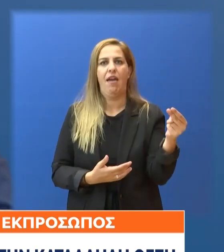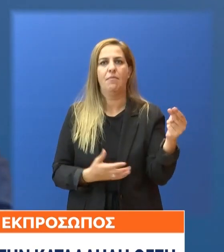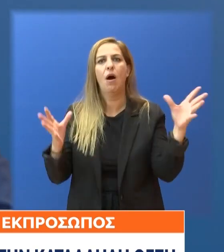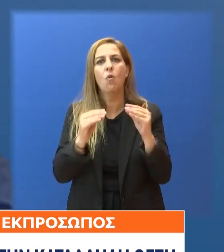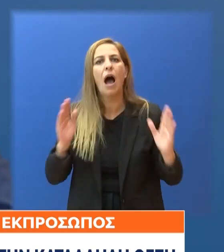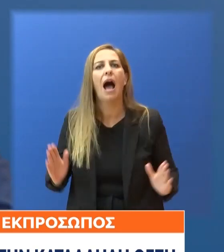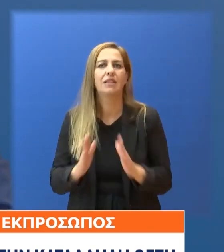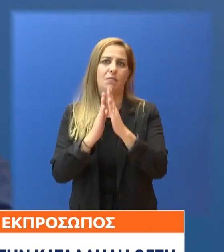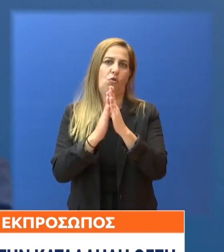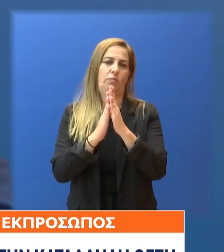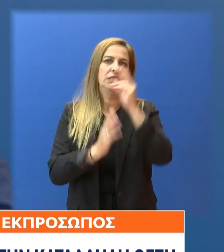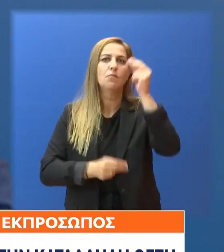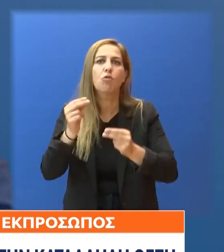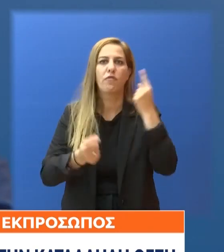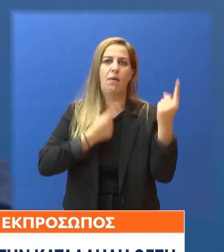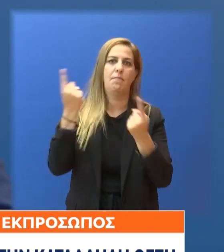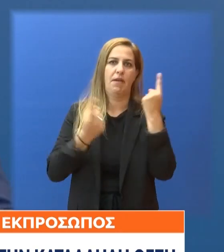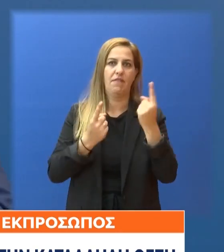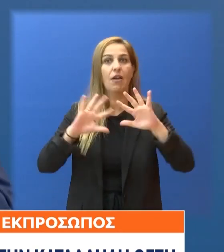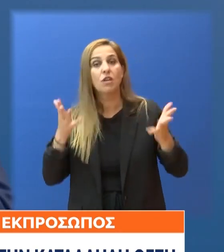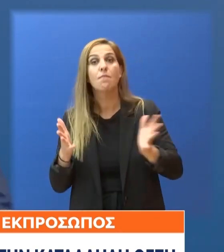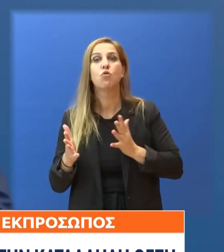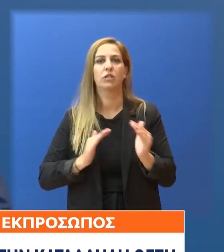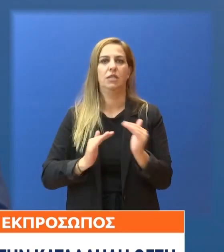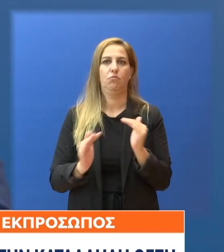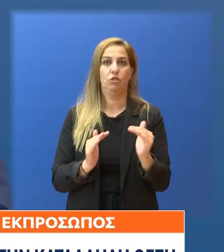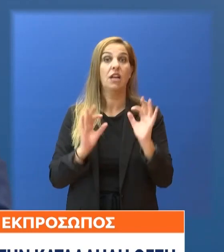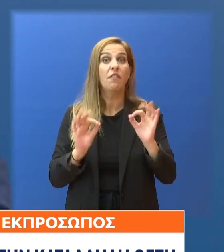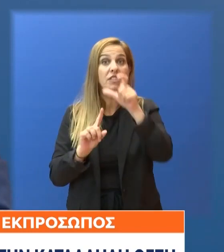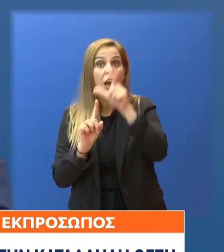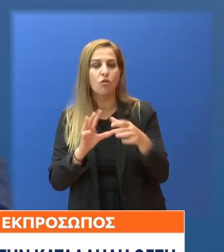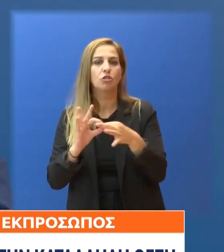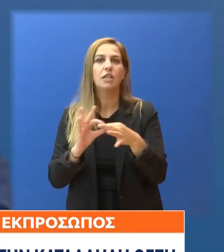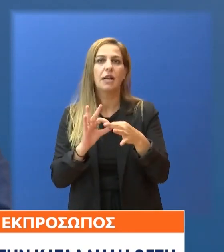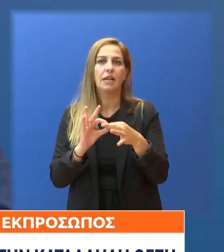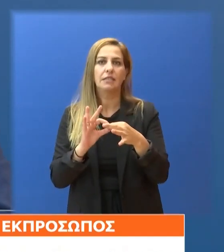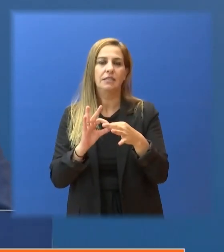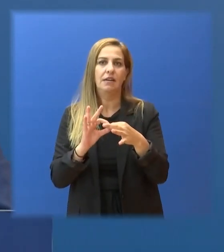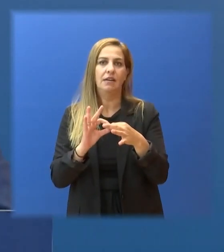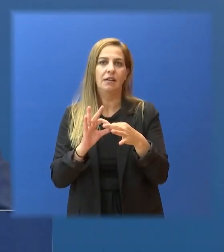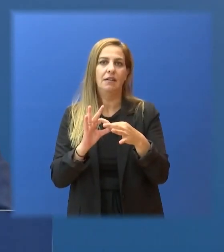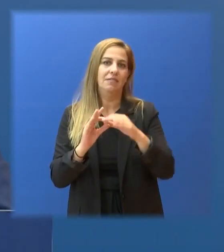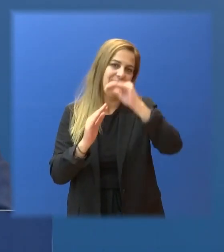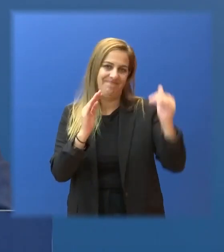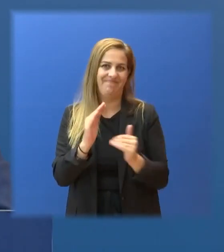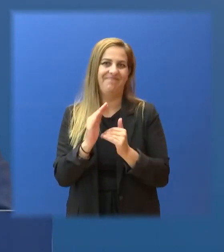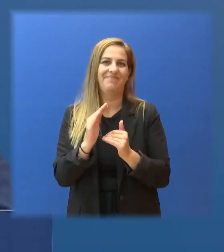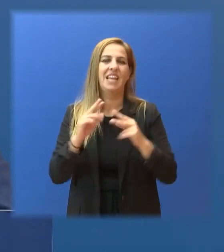την αντιμετώπιση των συνεπειών της κλιματικής κρίσης και για την πολιτική προστασία, συνεργαζόμενος φυσικά με έναν ικανότατο αξιωματικό, τον